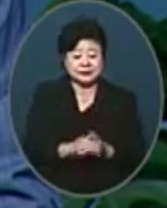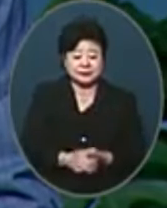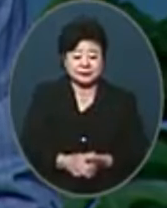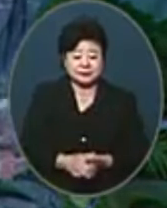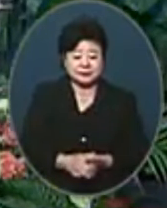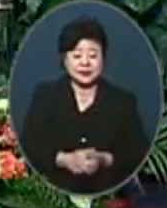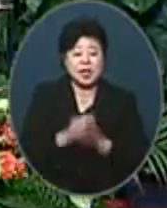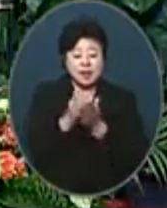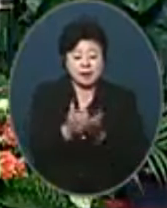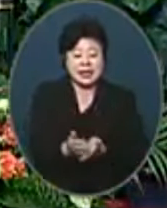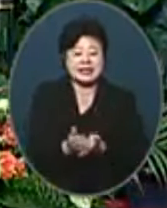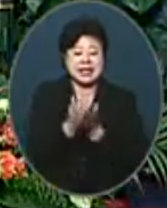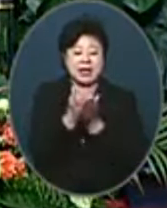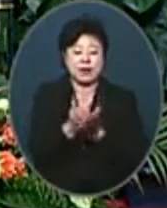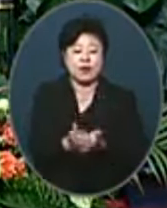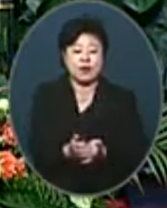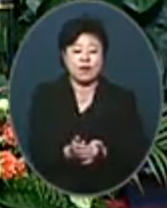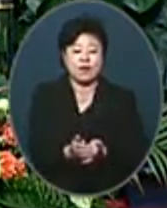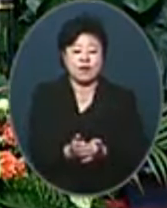배를 타고